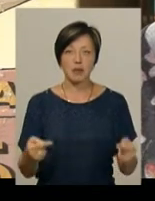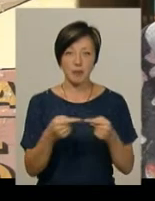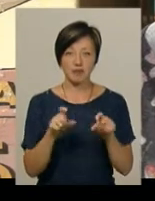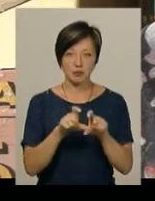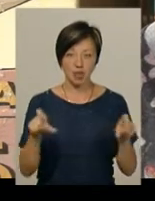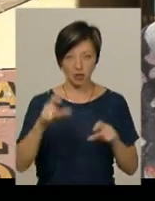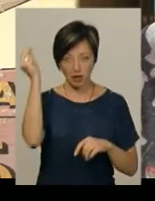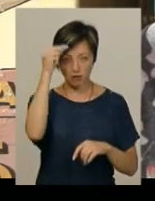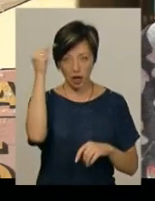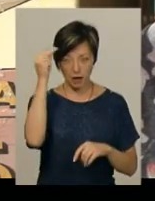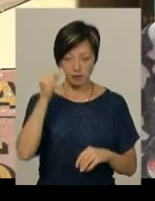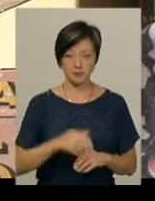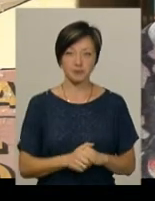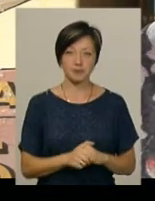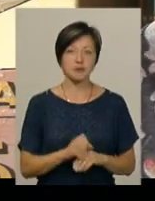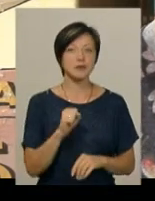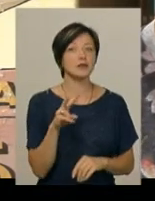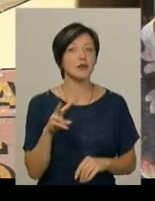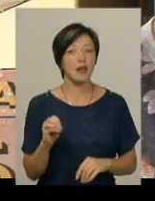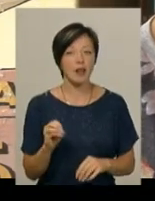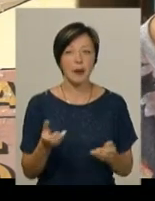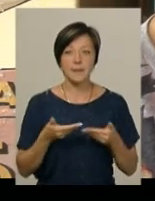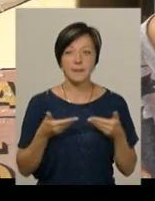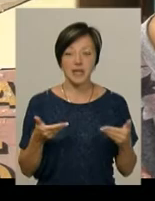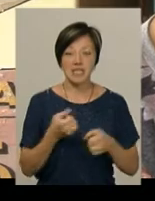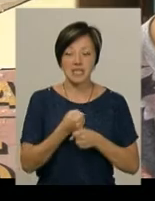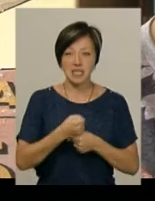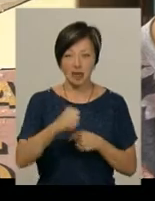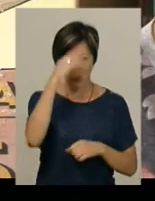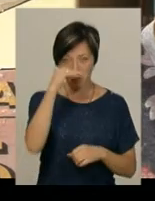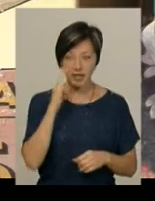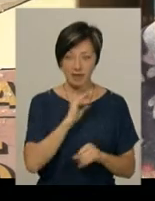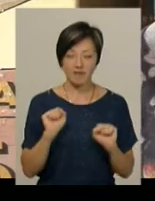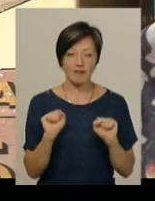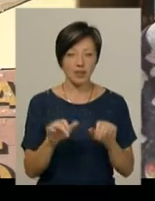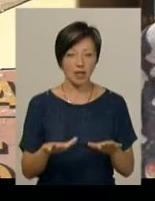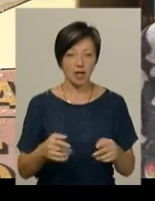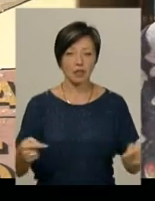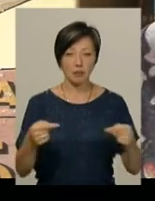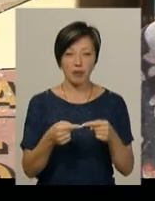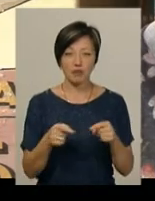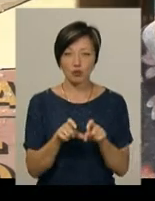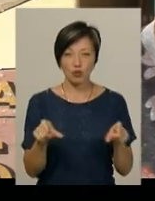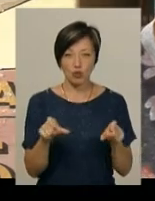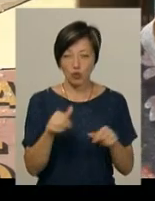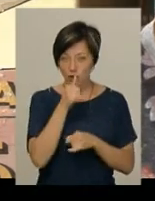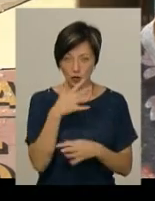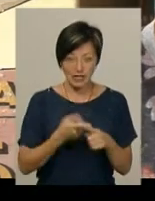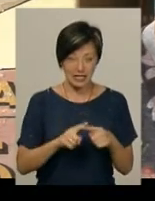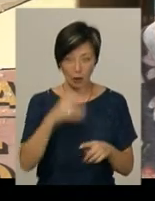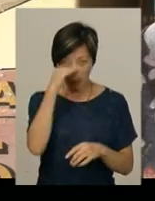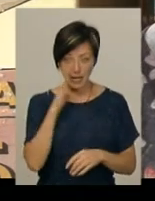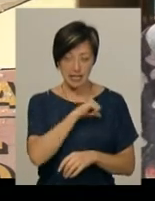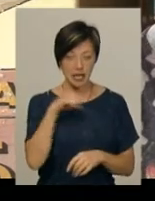закладом навчальним. Але ми заставити батьків віддати певну школу не можемо. Це батько